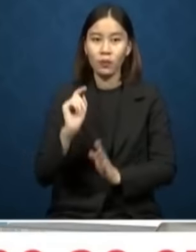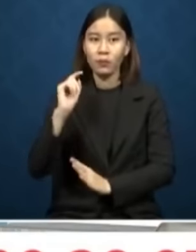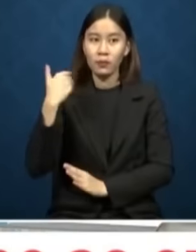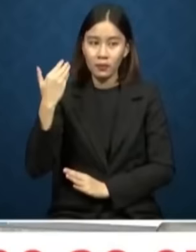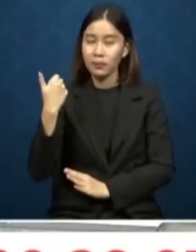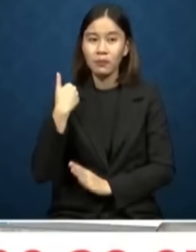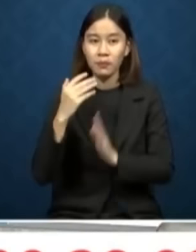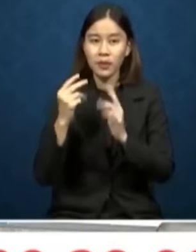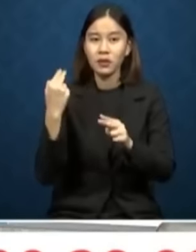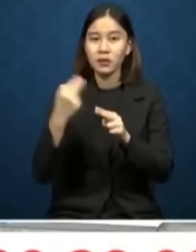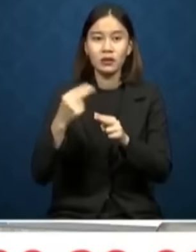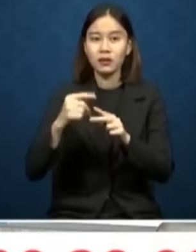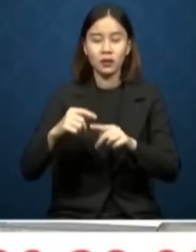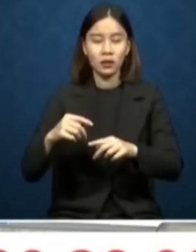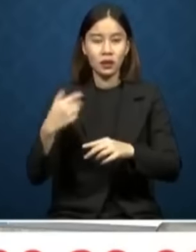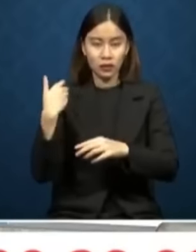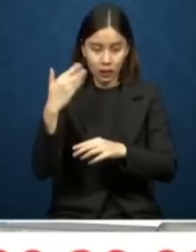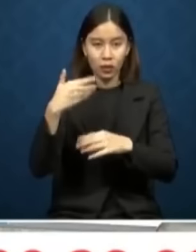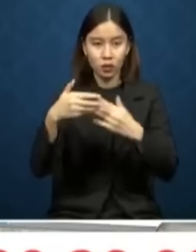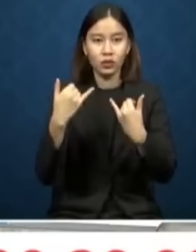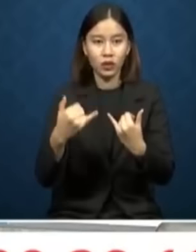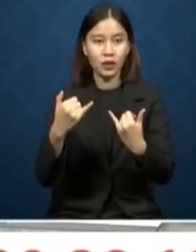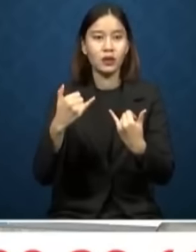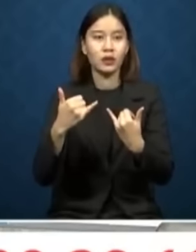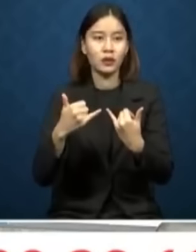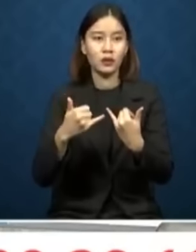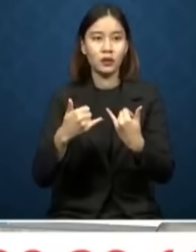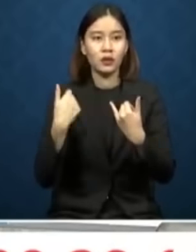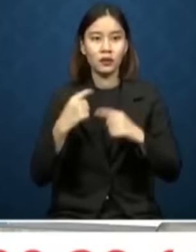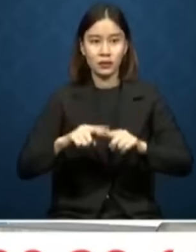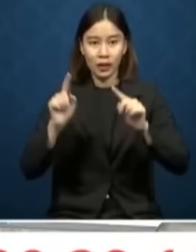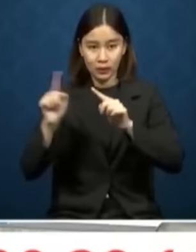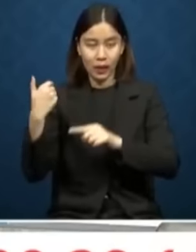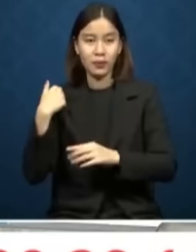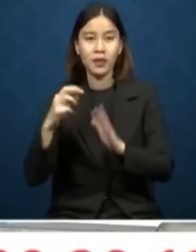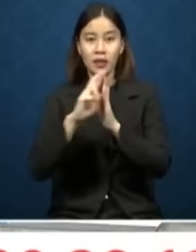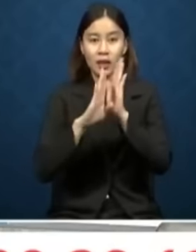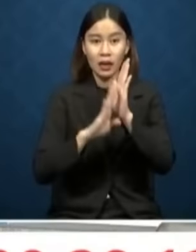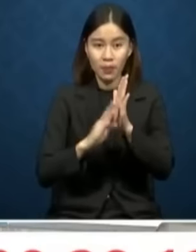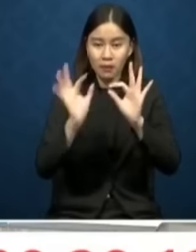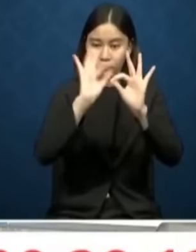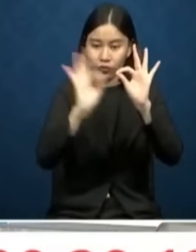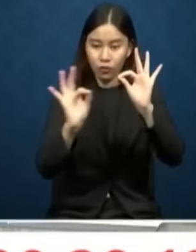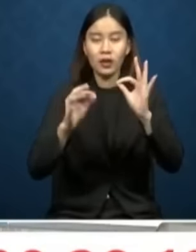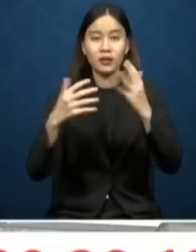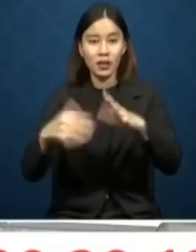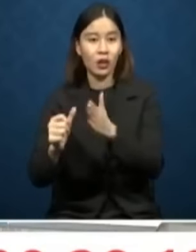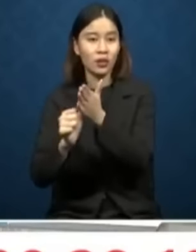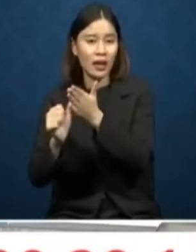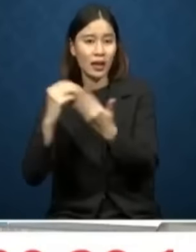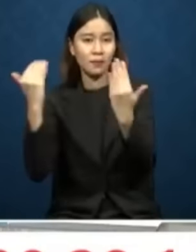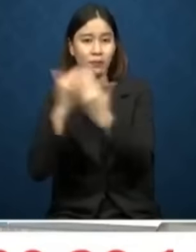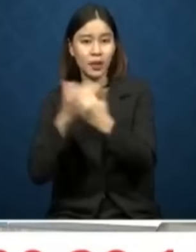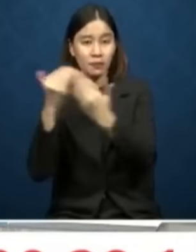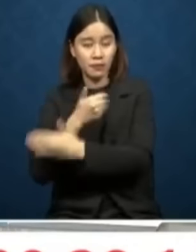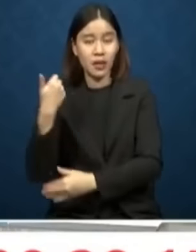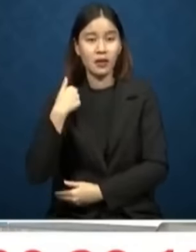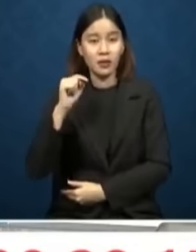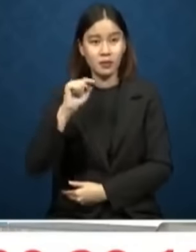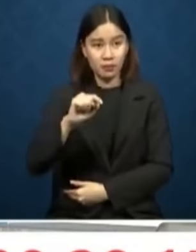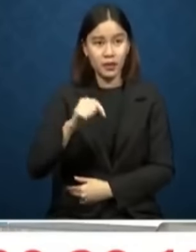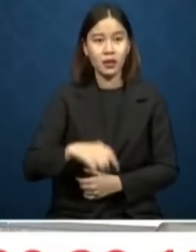ครมีความต่างกันหมดแล้วมาท่านอธิบดีสหการระเบียบมันถูกเขียนแล้วเปลี่ยนมันถึงเกิดช่องว่างหรือ